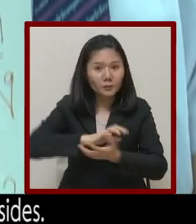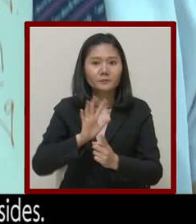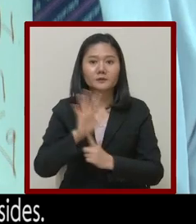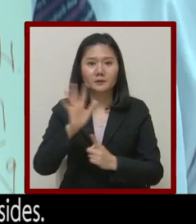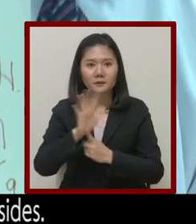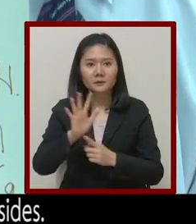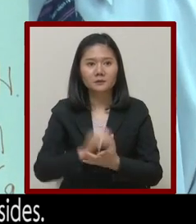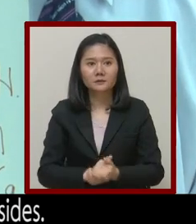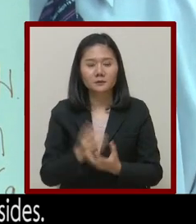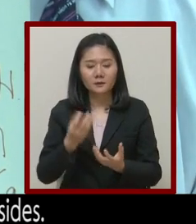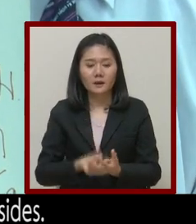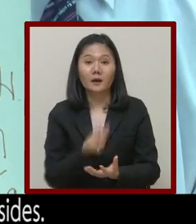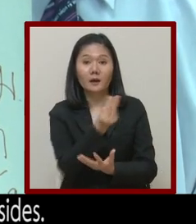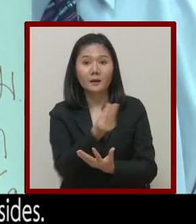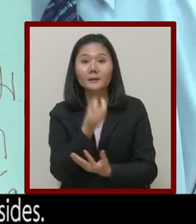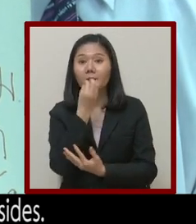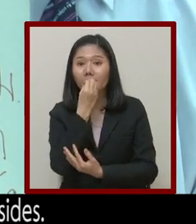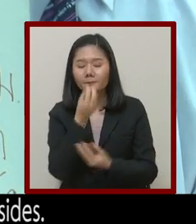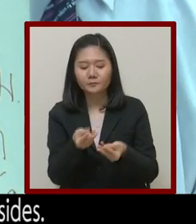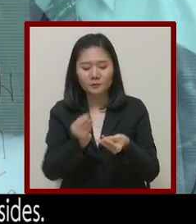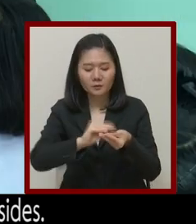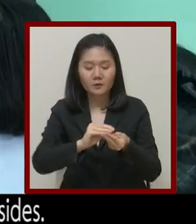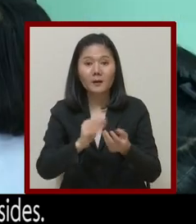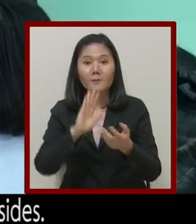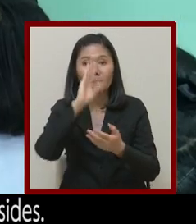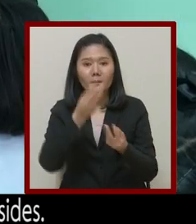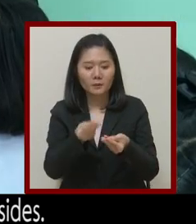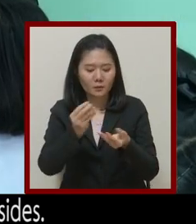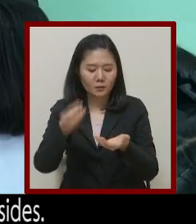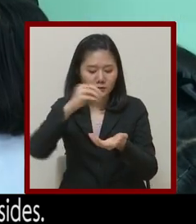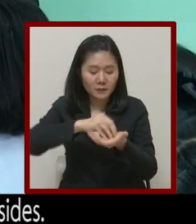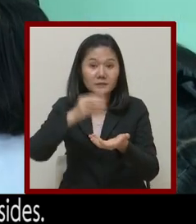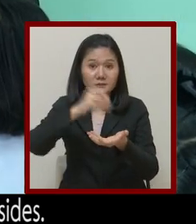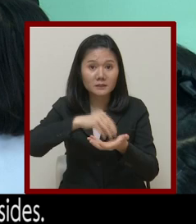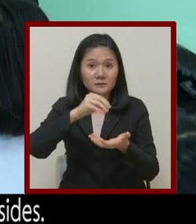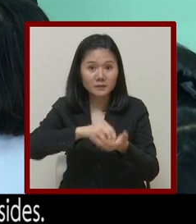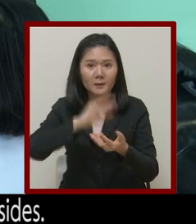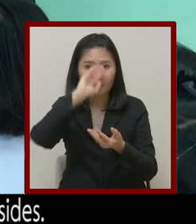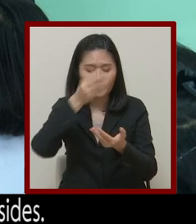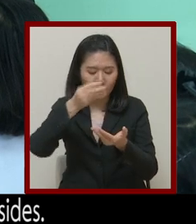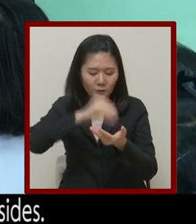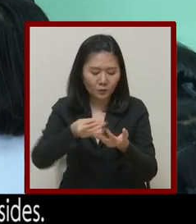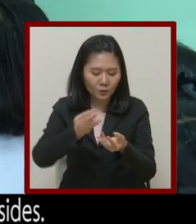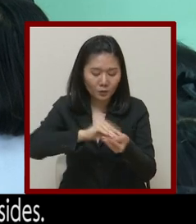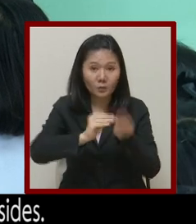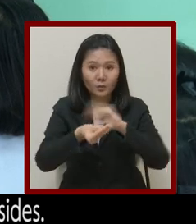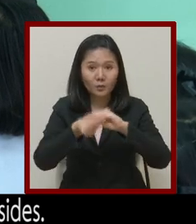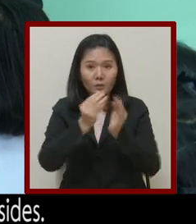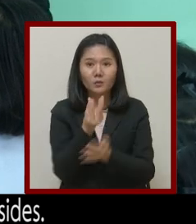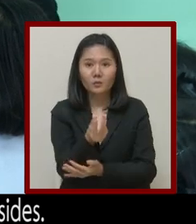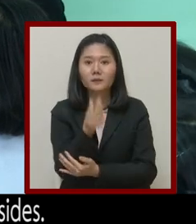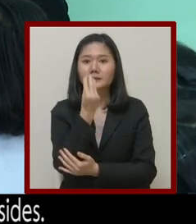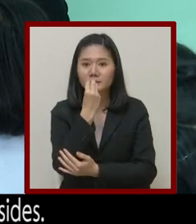ครับเสิร์ฟเป็นคำๆครับโดยห่อด้วยเครื่องต่างๆด้วยใบชะพลูหรือใบทองหลางนะ